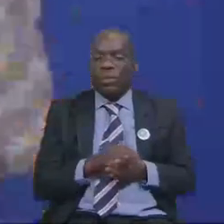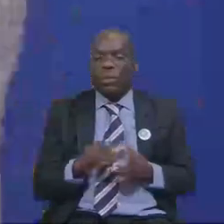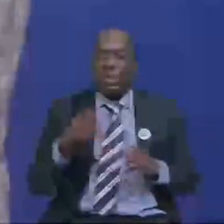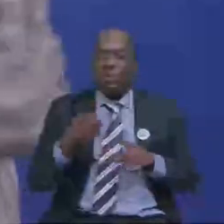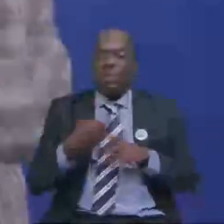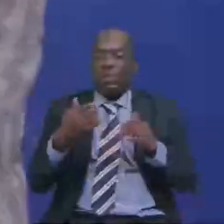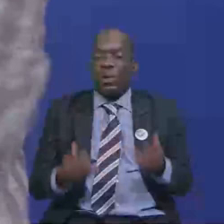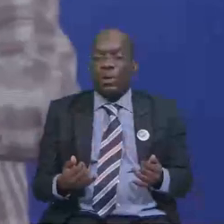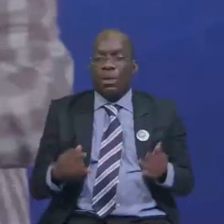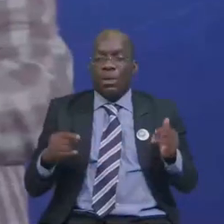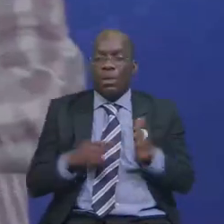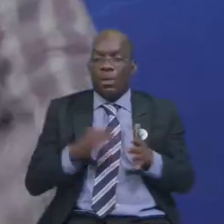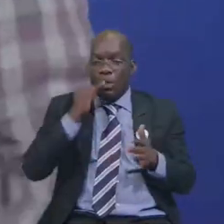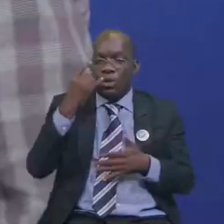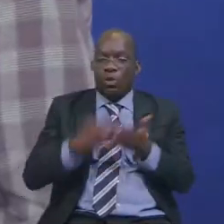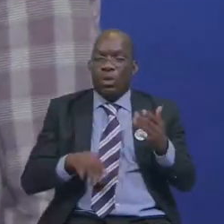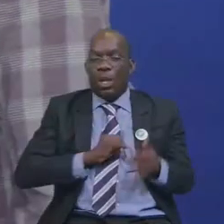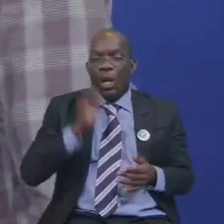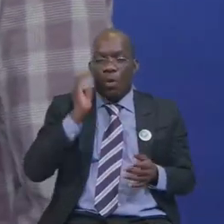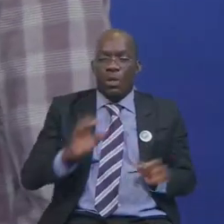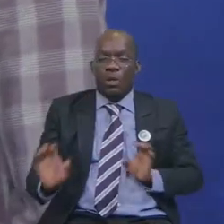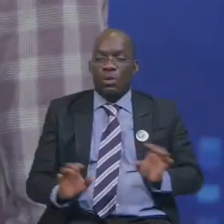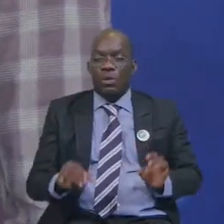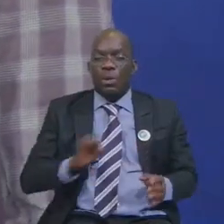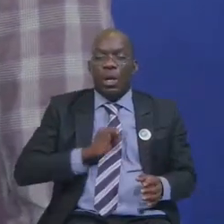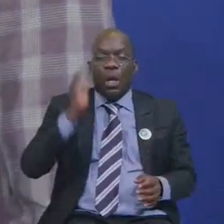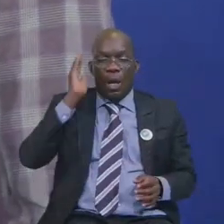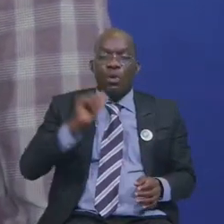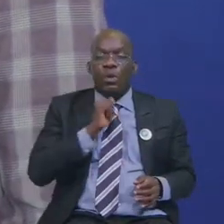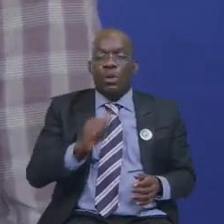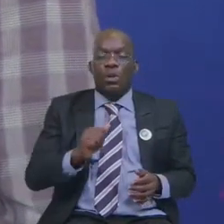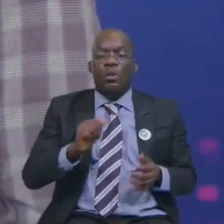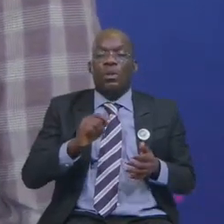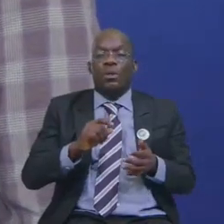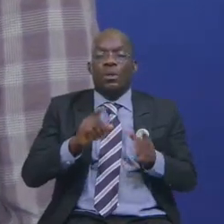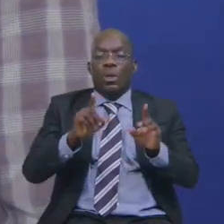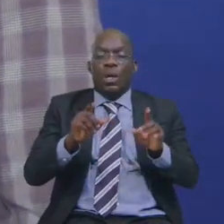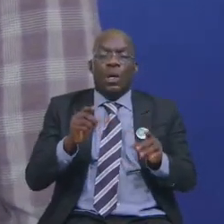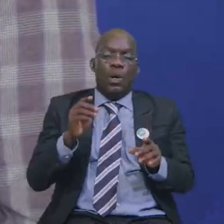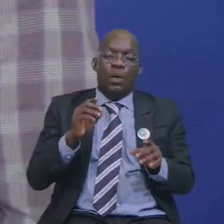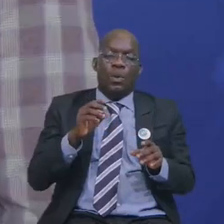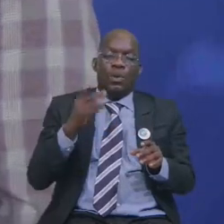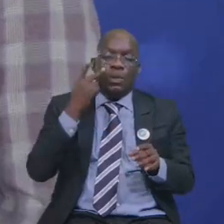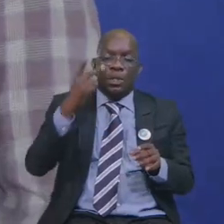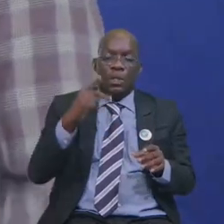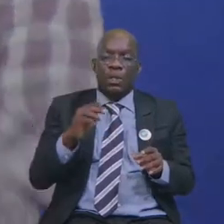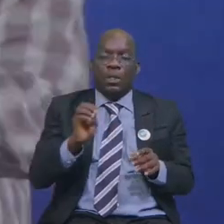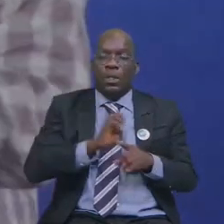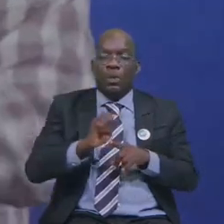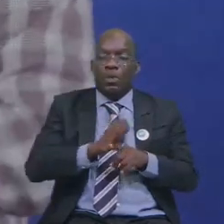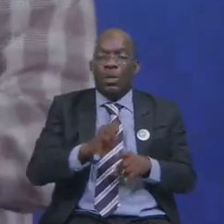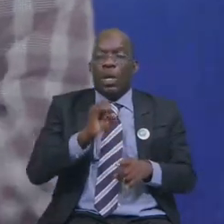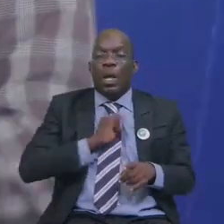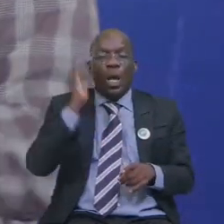voici ce que je vais faire je ne vais pas vérifier les emails je n'ai pas appelé quelqu'un et s'ils